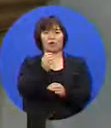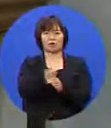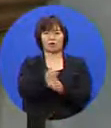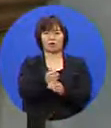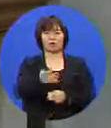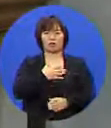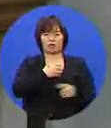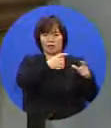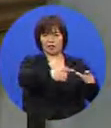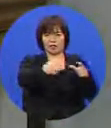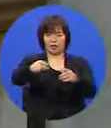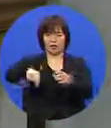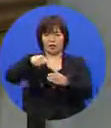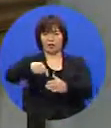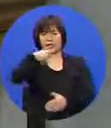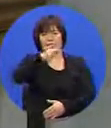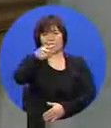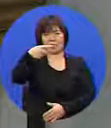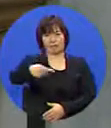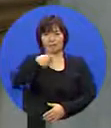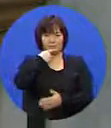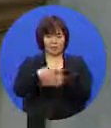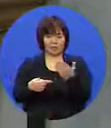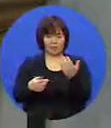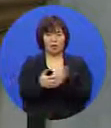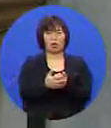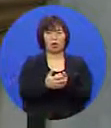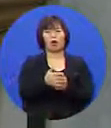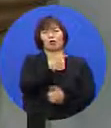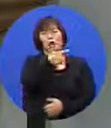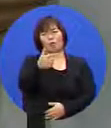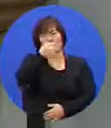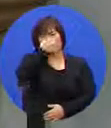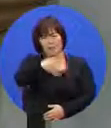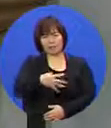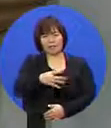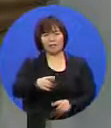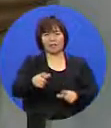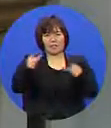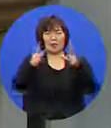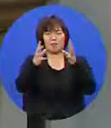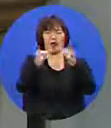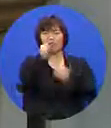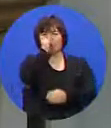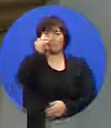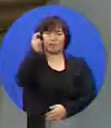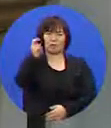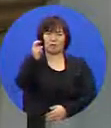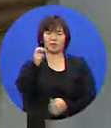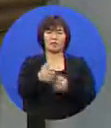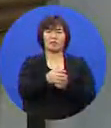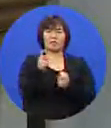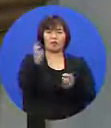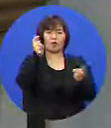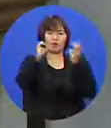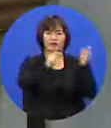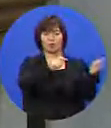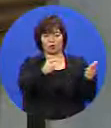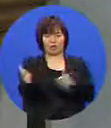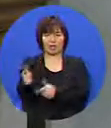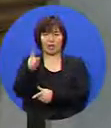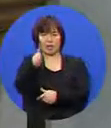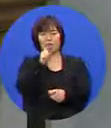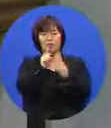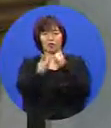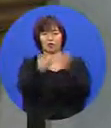우리 지역에도 사드 피해로 인해서 너무나도 힘든 나라를 보낸 분들이 있을 겁니다. 그런 기업인들에게 한